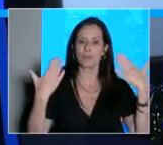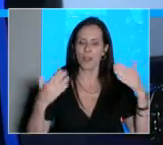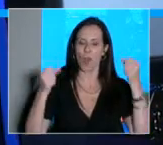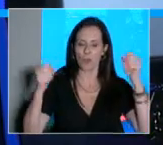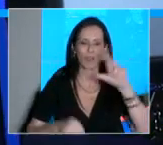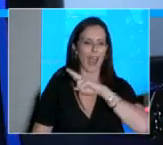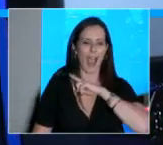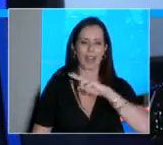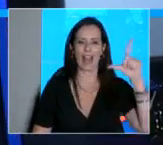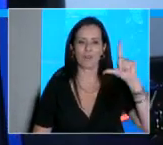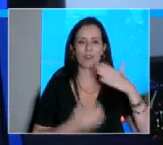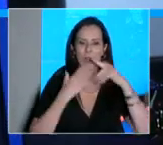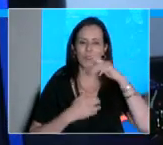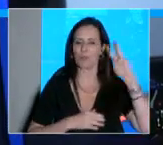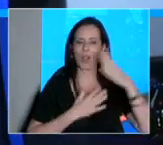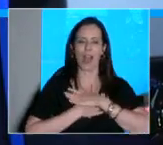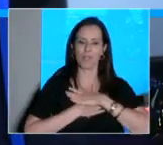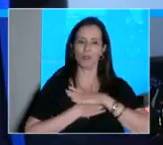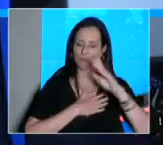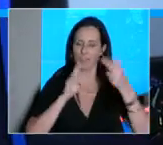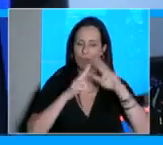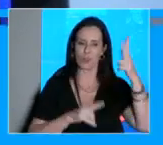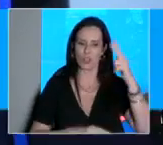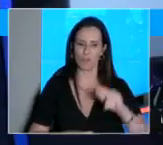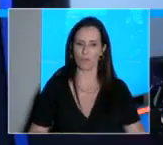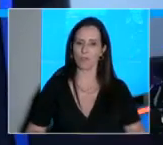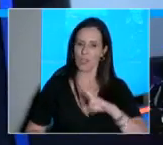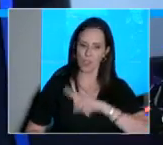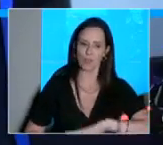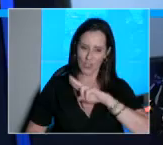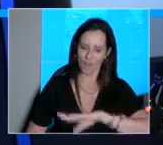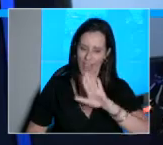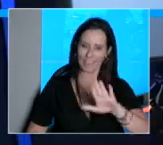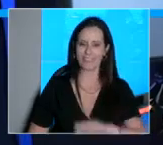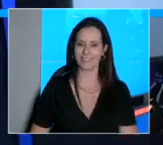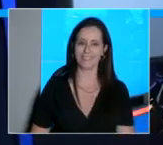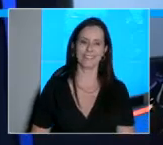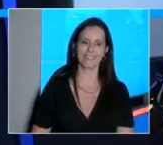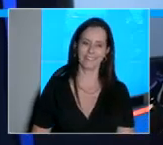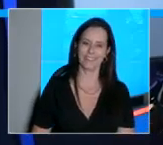ליברפול, תודה לתמי שמה, אוהבים אתכם, נתראה ביום שלישי, סובלני, סובלני.